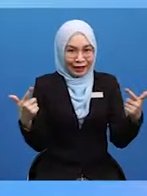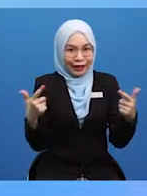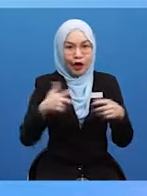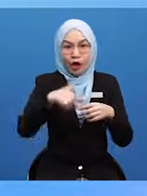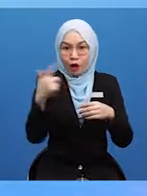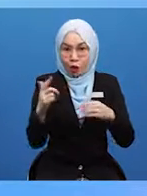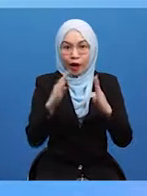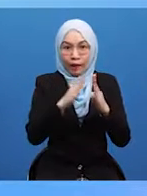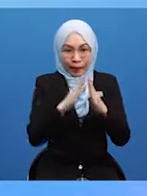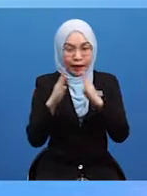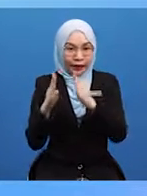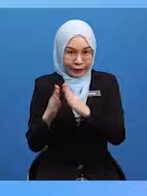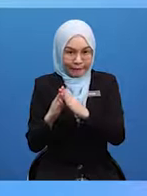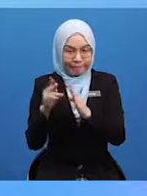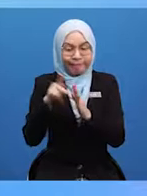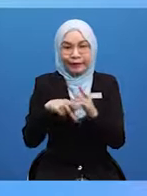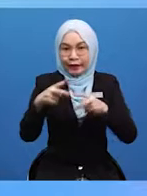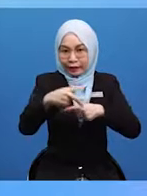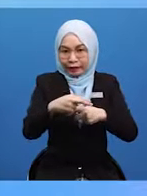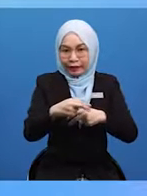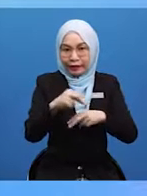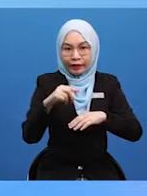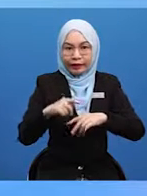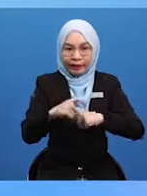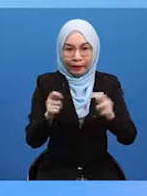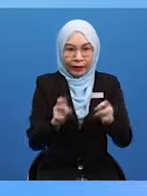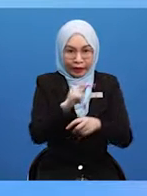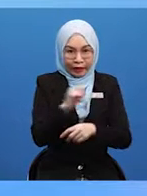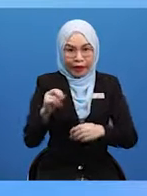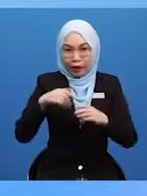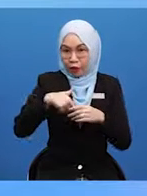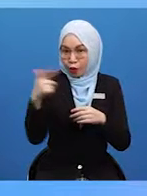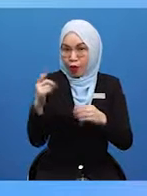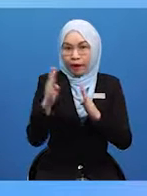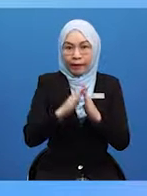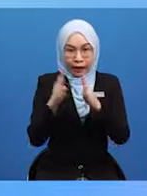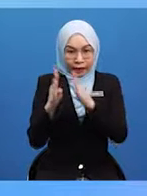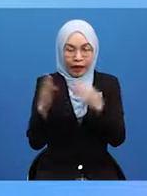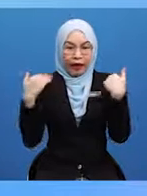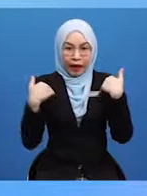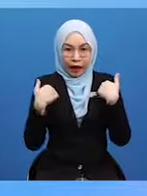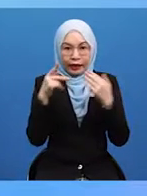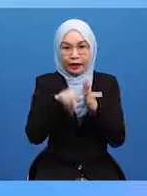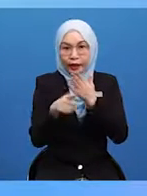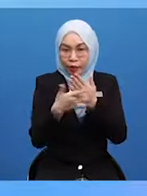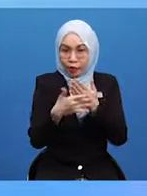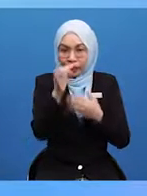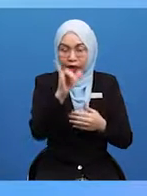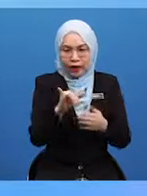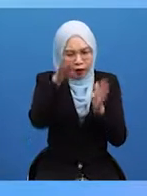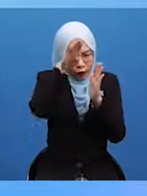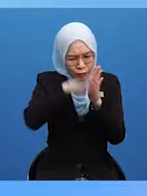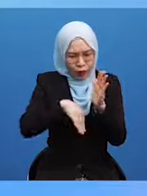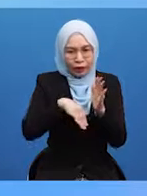bandar. Pertempatan luar bandar mempunyai kemudahan yang minimum